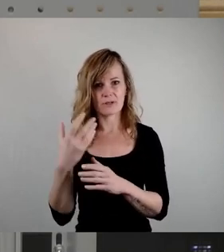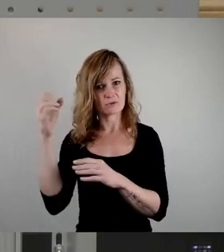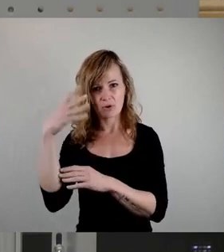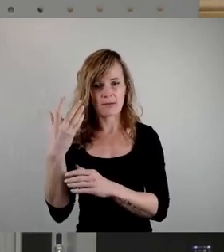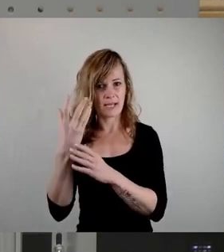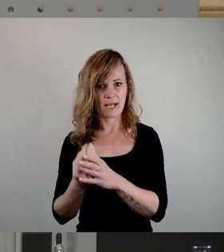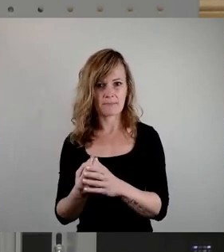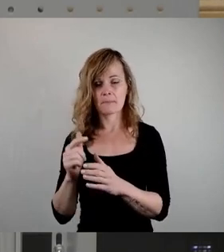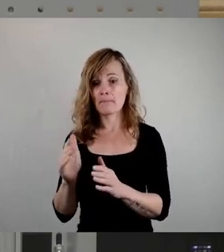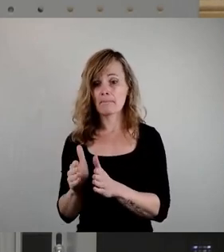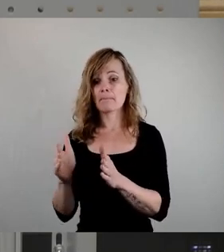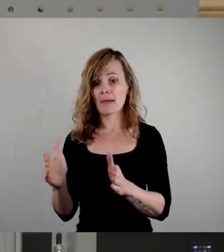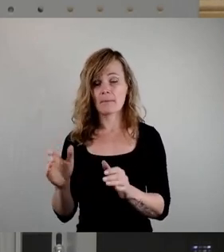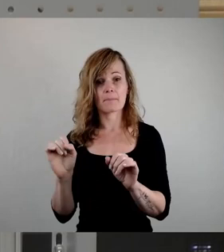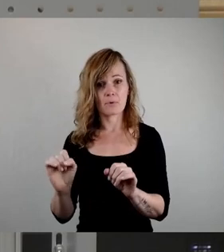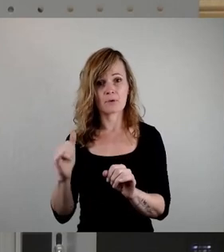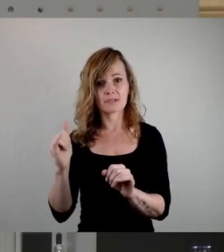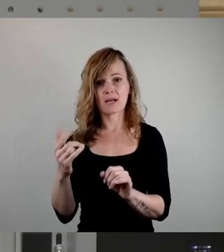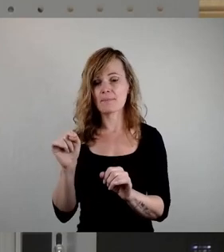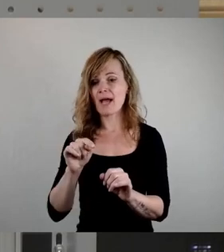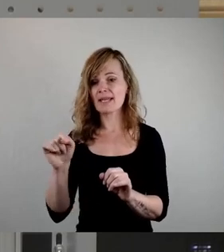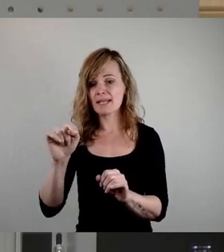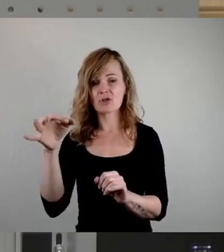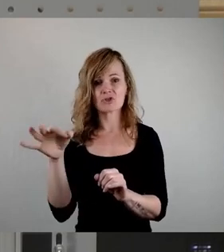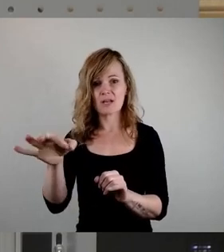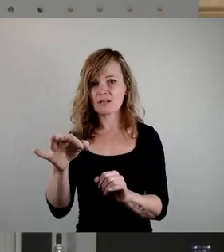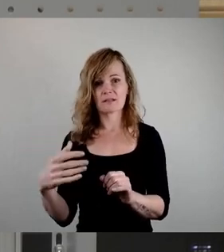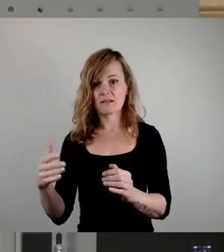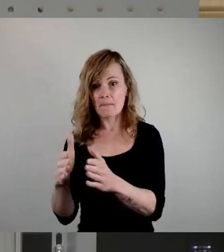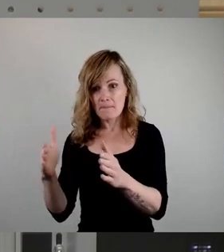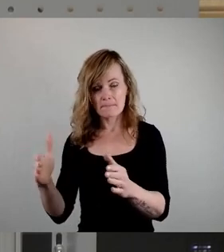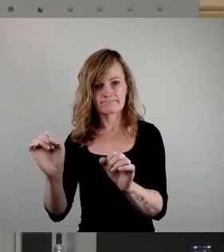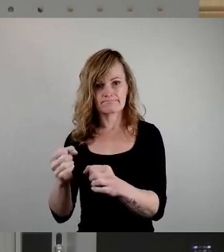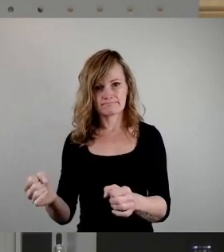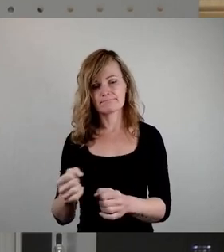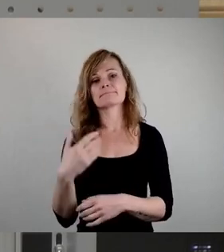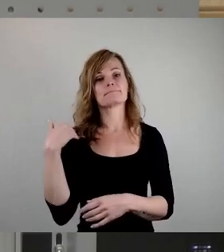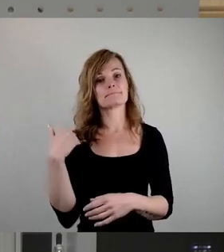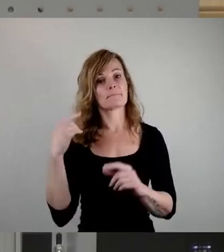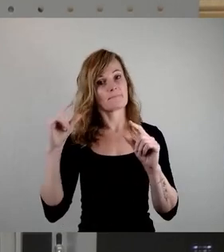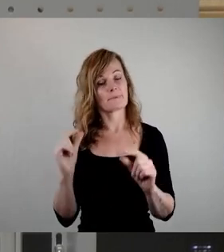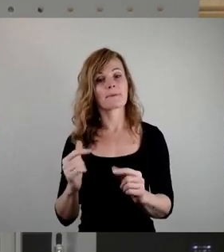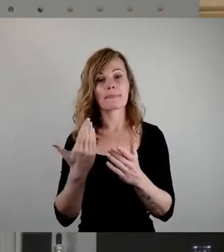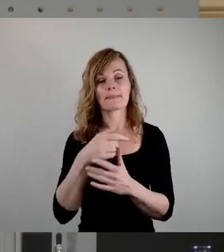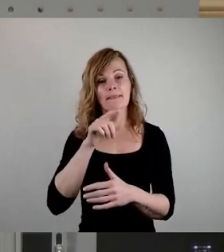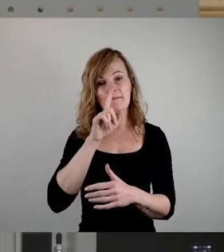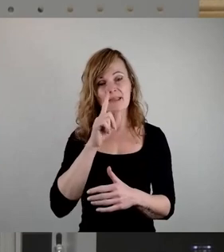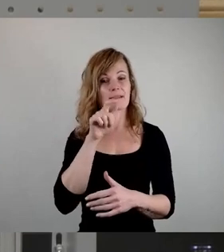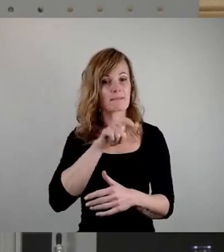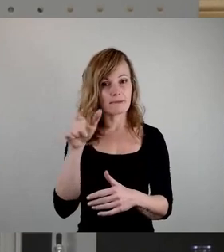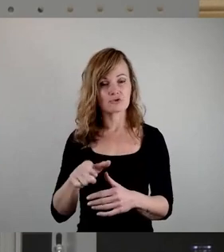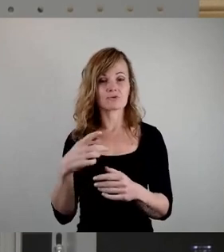kann ich ihn nicht breiter machen. Die einzige Chance, da Entlastung zu bringen, ist, wenn die Leute in Pieschen rüber auf die andere Seite